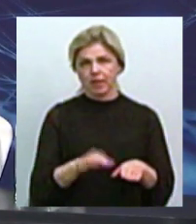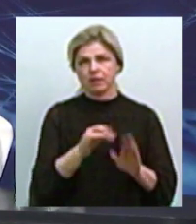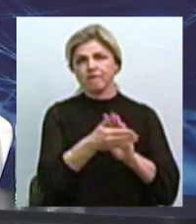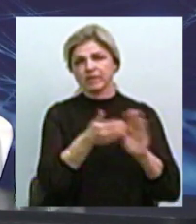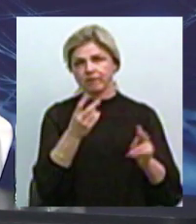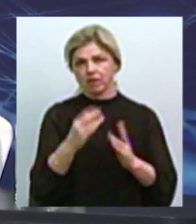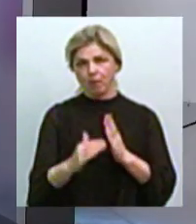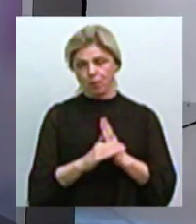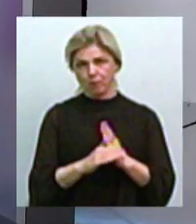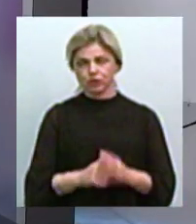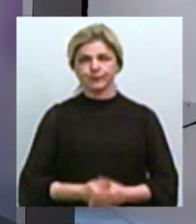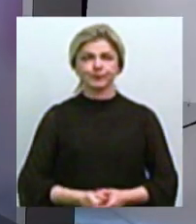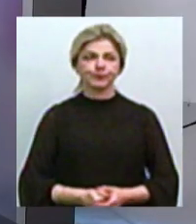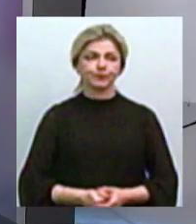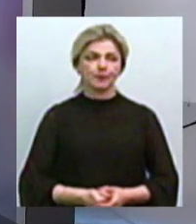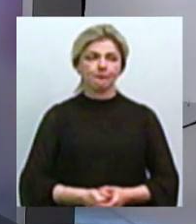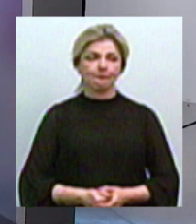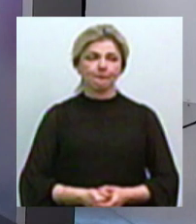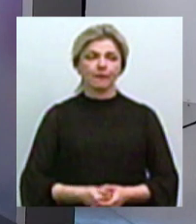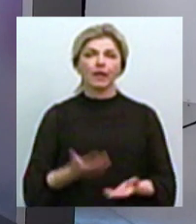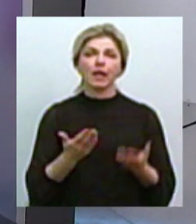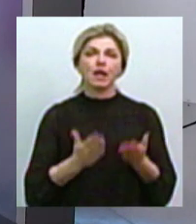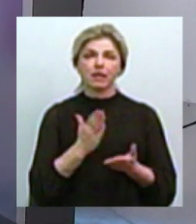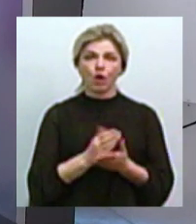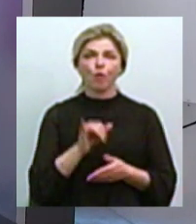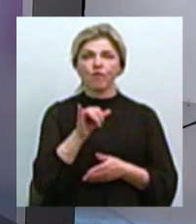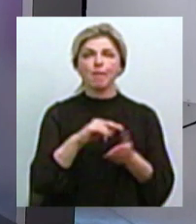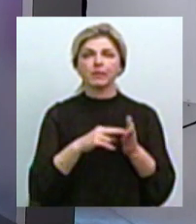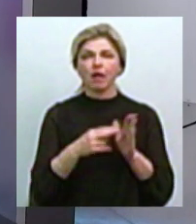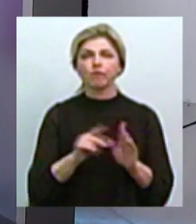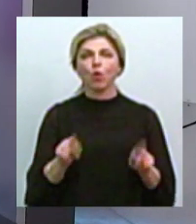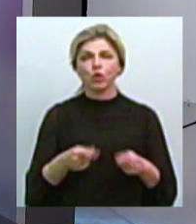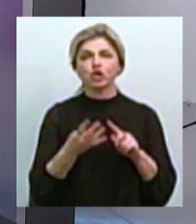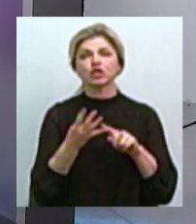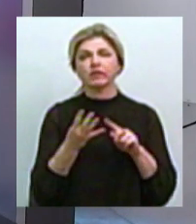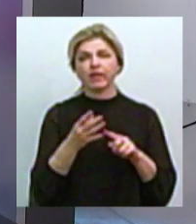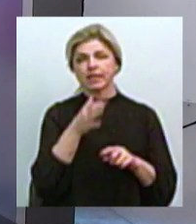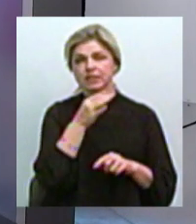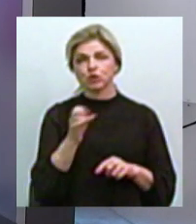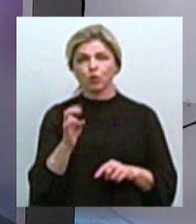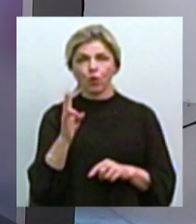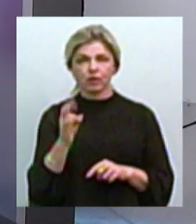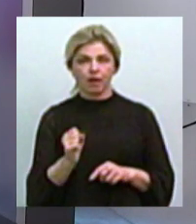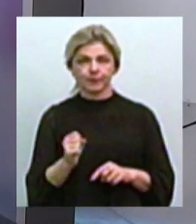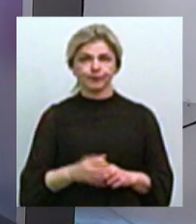важно. Скажіть, будь ласка, Тетяна, чи є у вас в планах організація 4-го сезону проєкту?